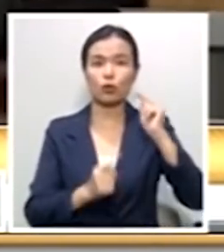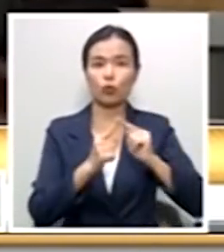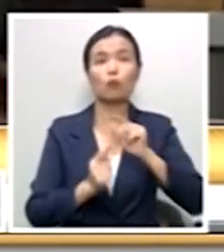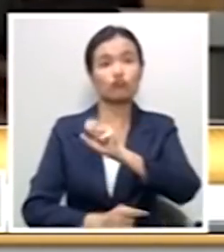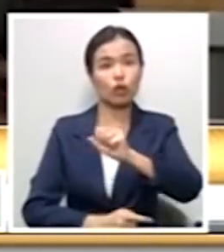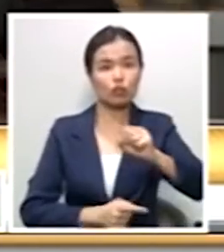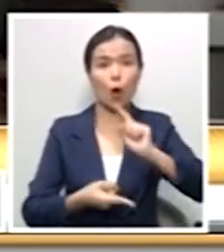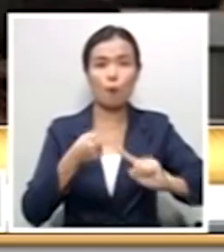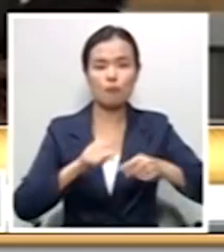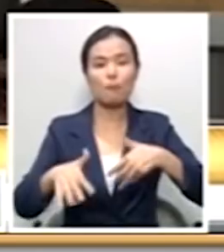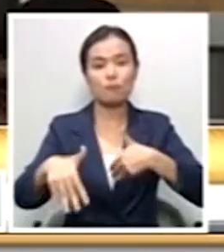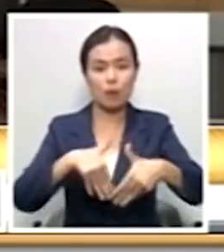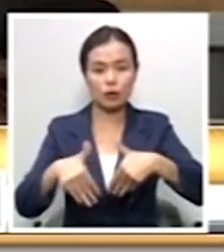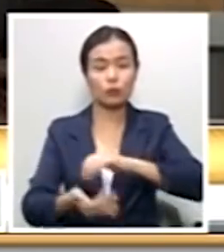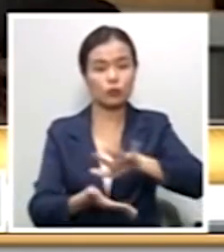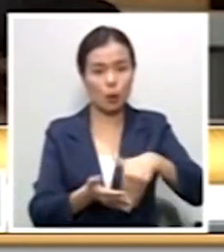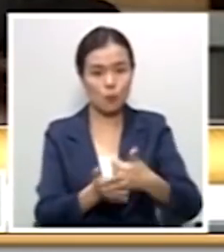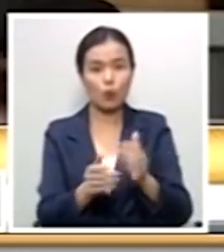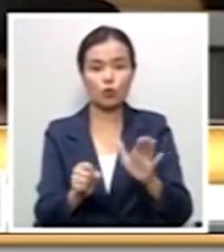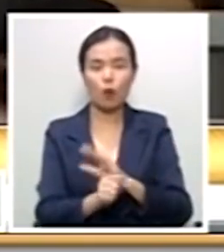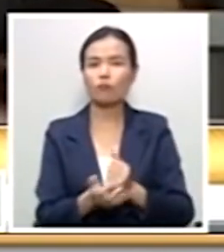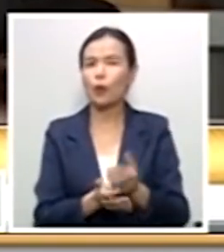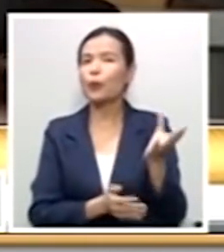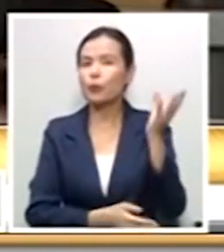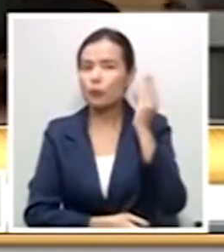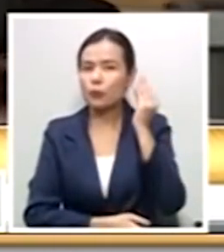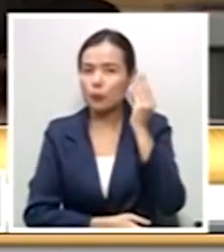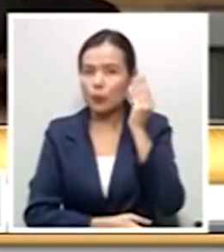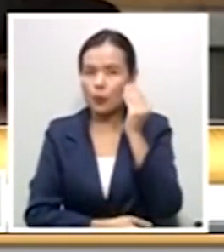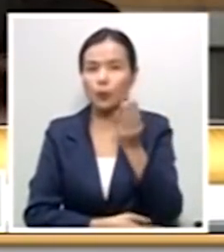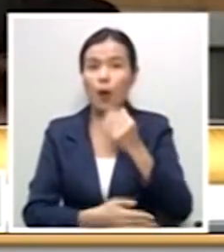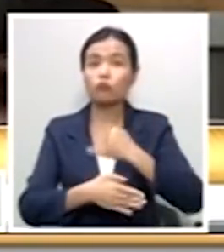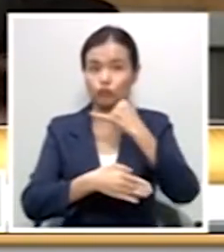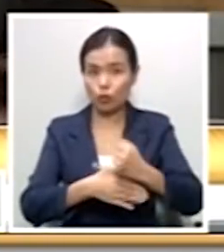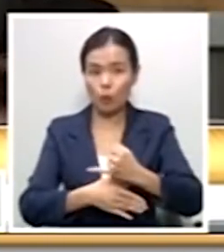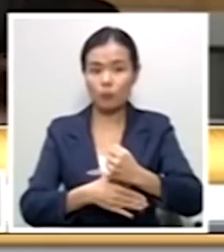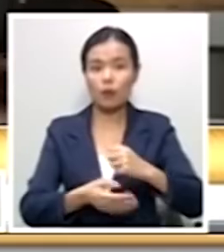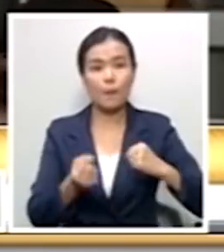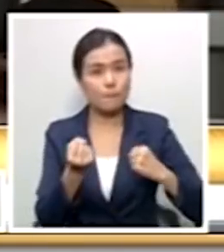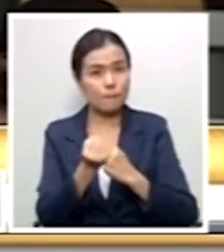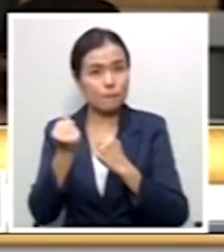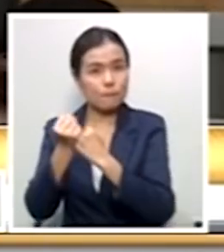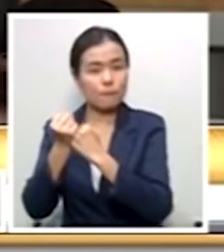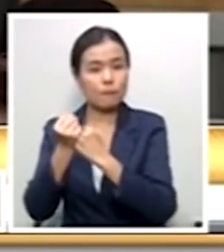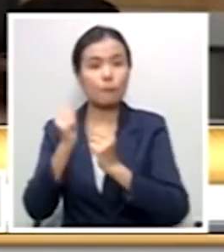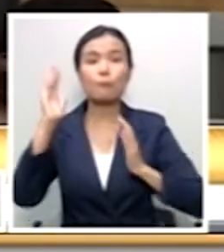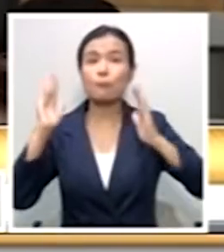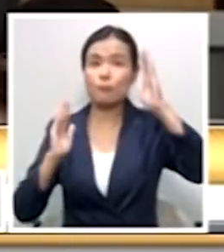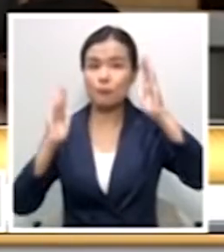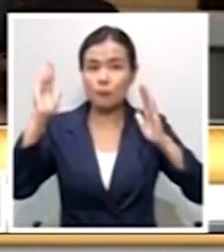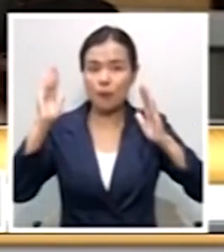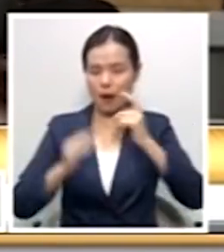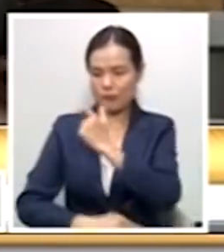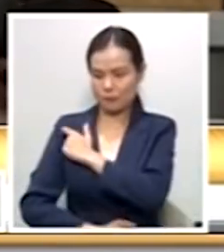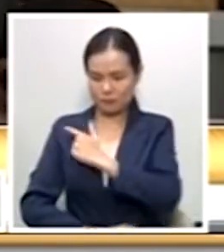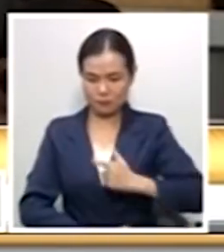กและประชาชนและเมื่อทุกท่านได้ฟังจนจบท่านจะทราบว่านี่คือการพิทักษ์ระบอบประชาธิปไตยอันมีพระมหากษัตริย์